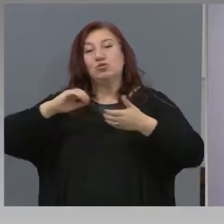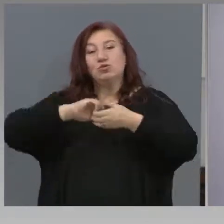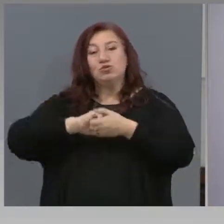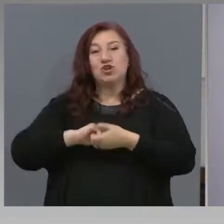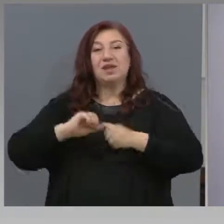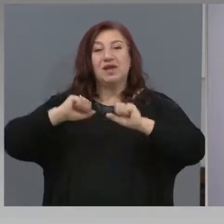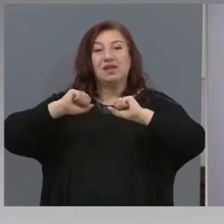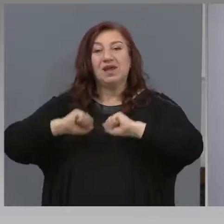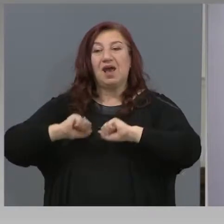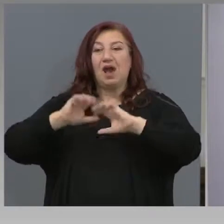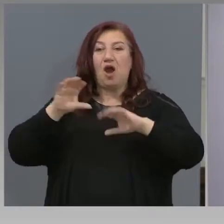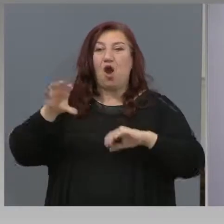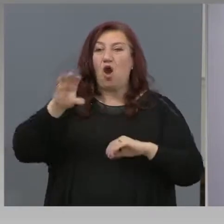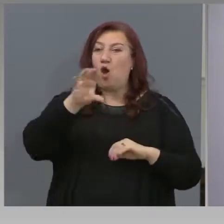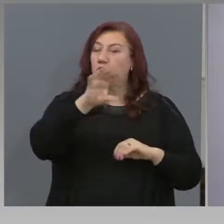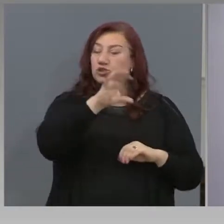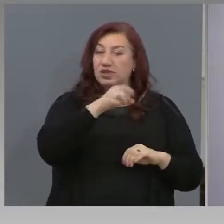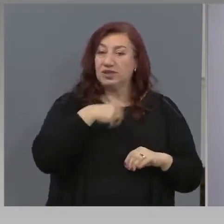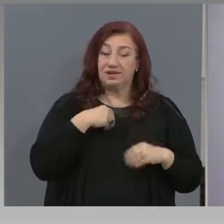за